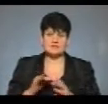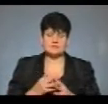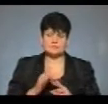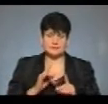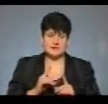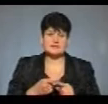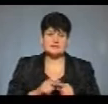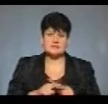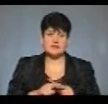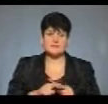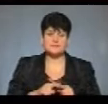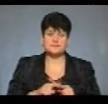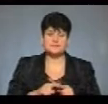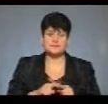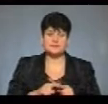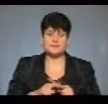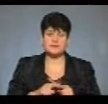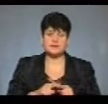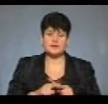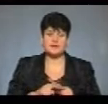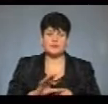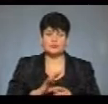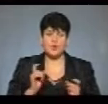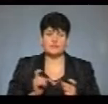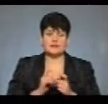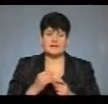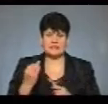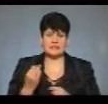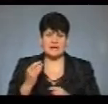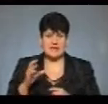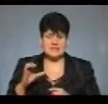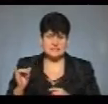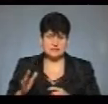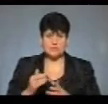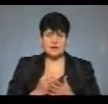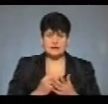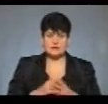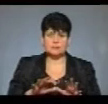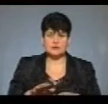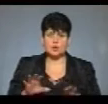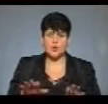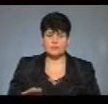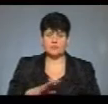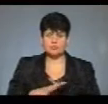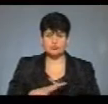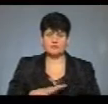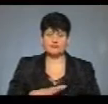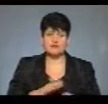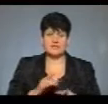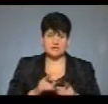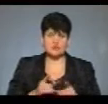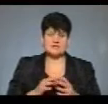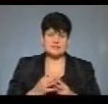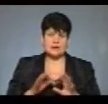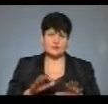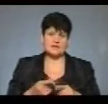Тобто це могло створювати інтересів. Певний конфлікт інтересів, оскільки кандидатом на посаду голови був діючий селищний голова. Так? Тобто це